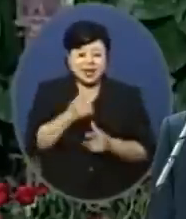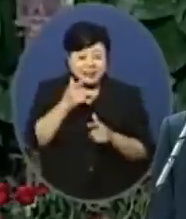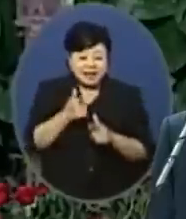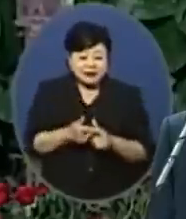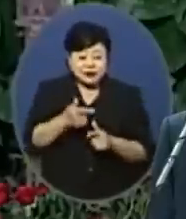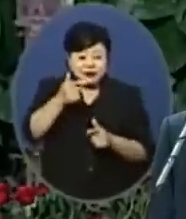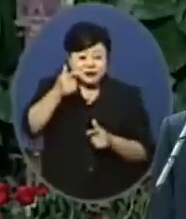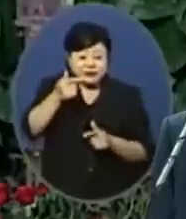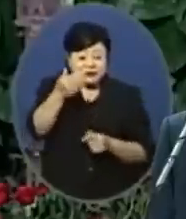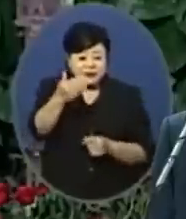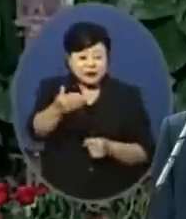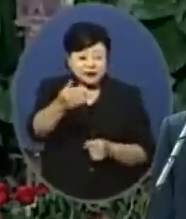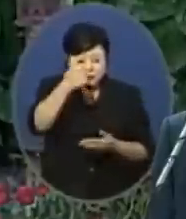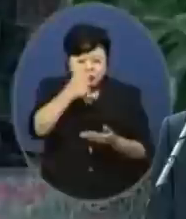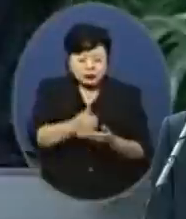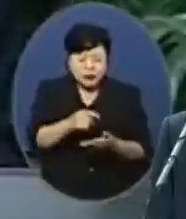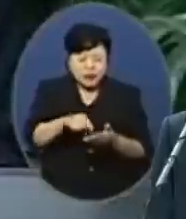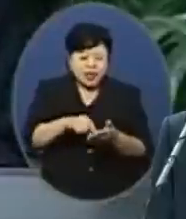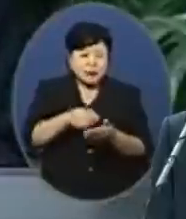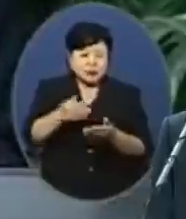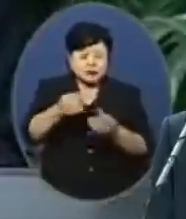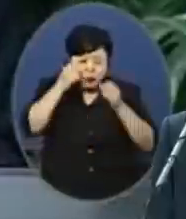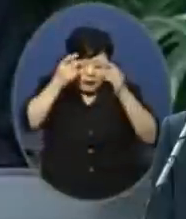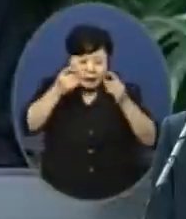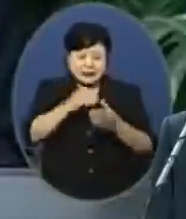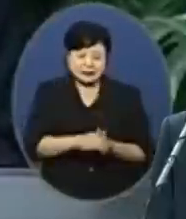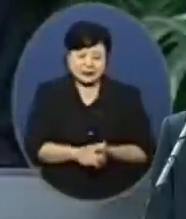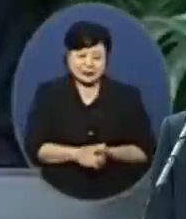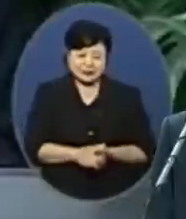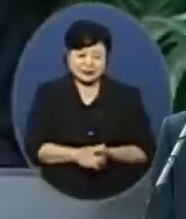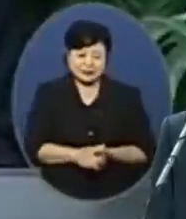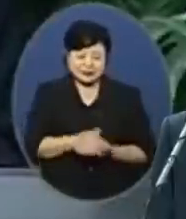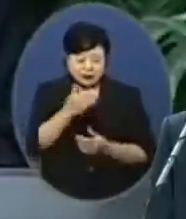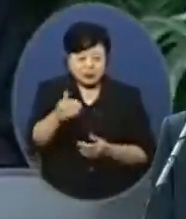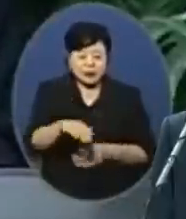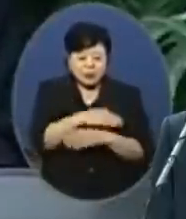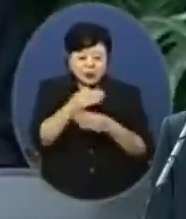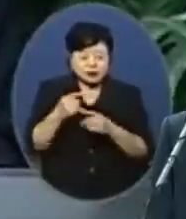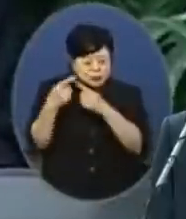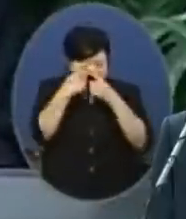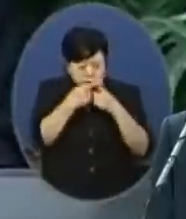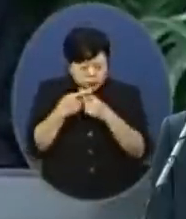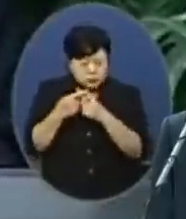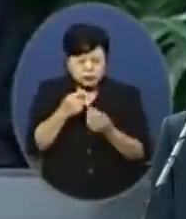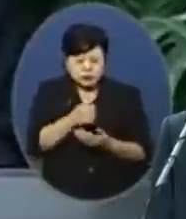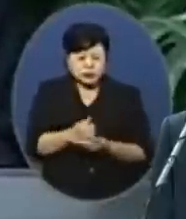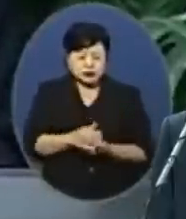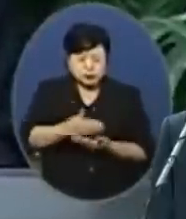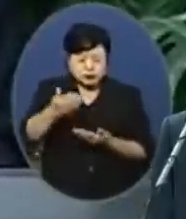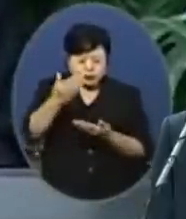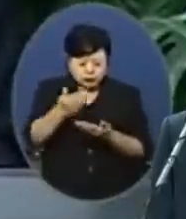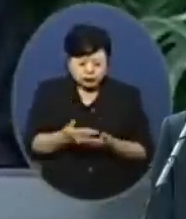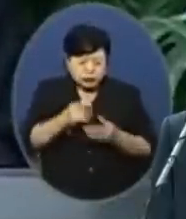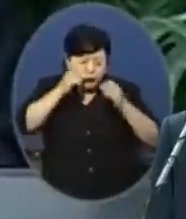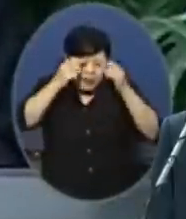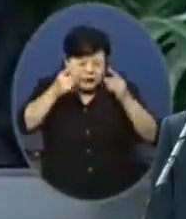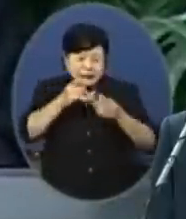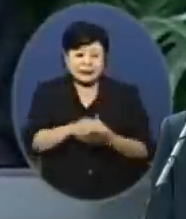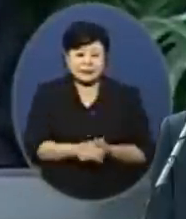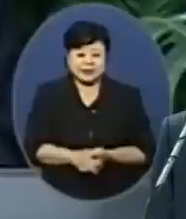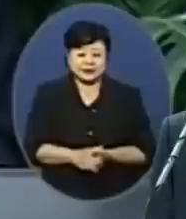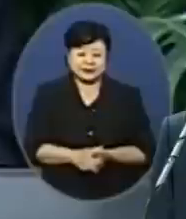예수님이 여러분의 죄를 청산하는 것을 깨달아야 되는 것입니다. 여러분의 모든 허물을 주님 제하여 주신 것을 깨달아야 되는